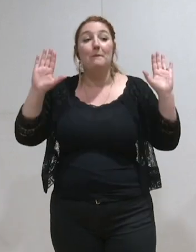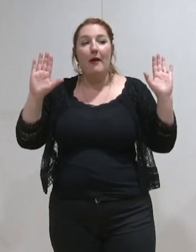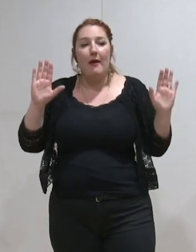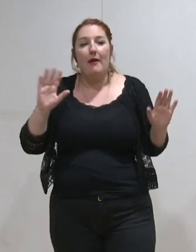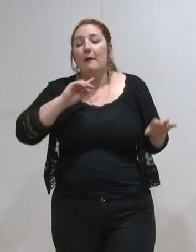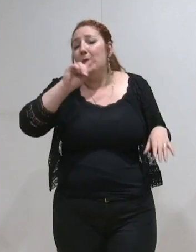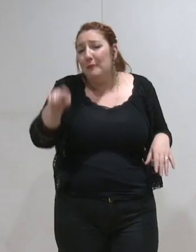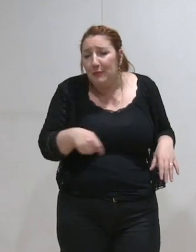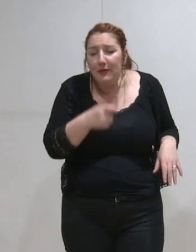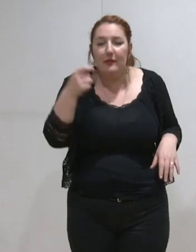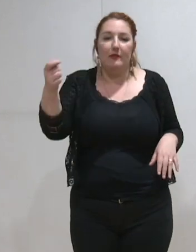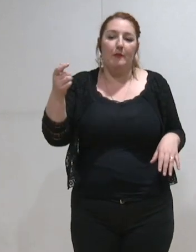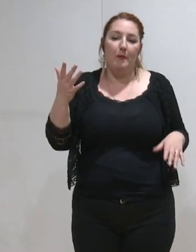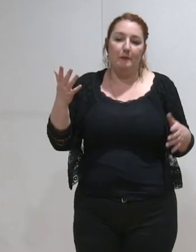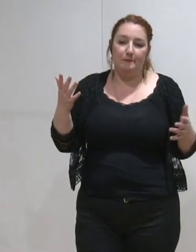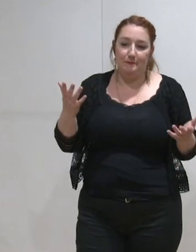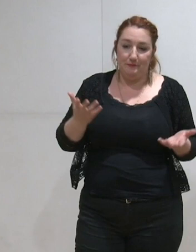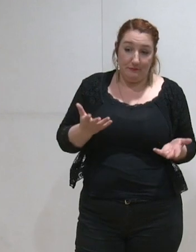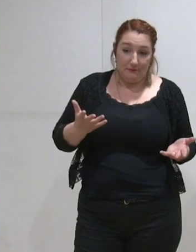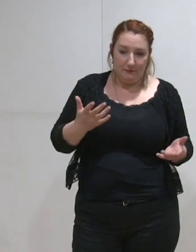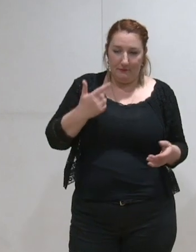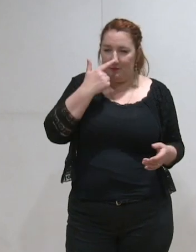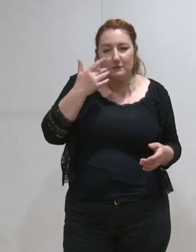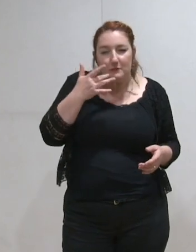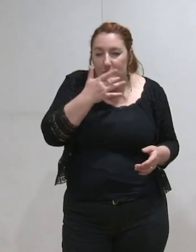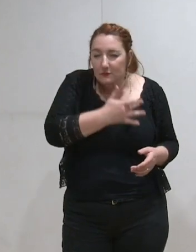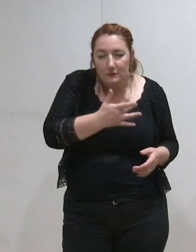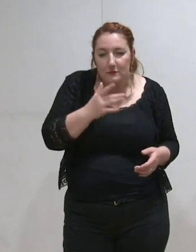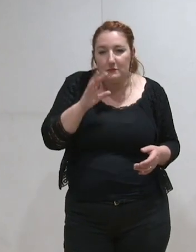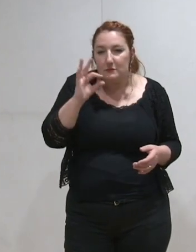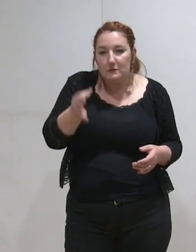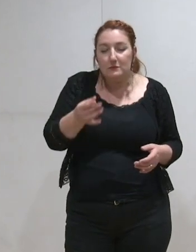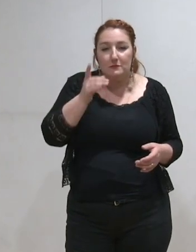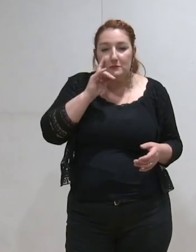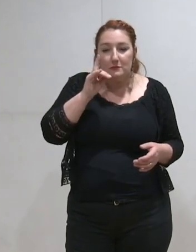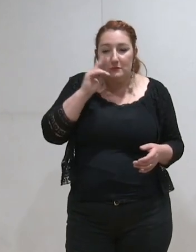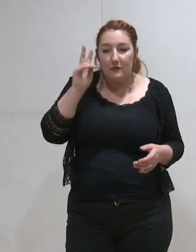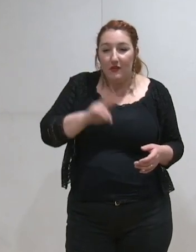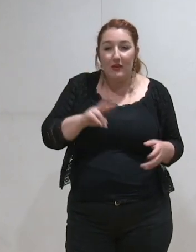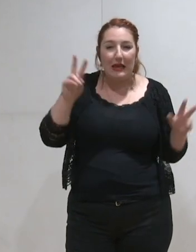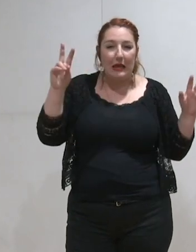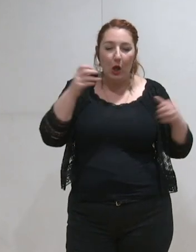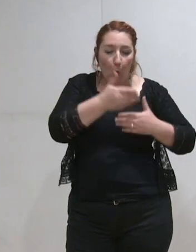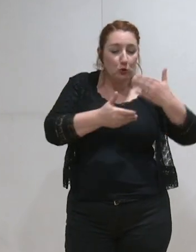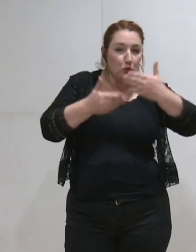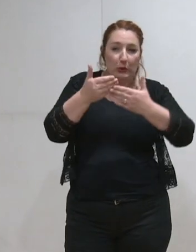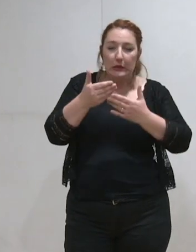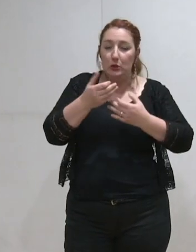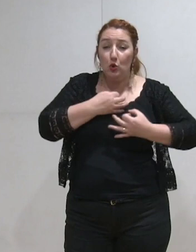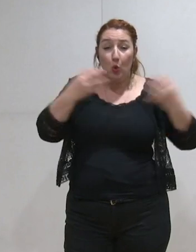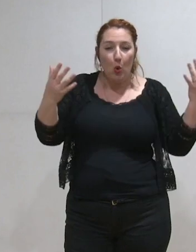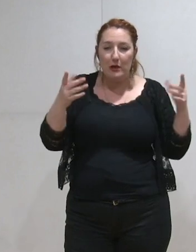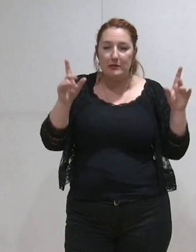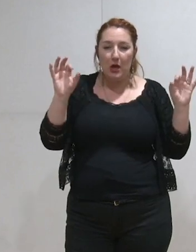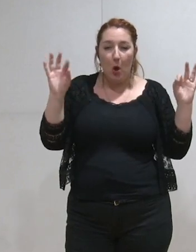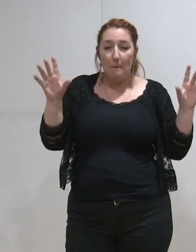c'est c'est extrêmement pernicieux c'est que en réalité ce sont des bombes à retardement parce